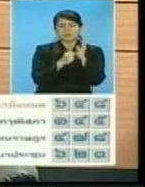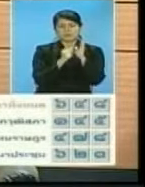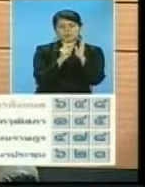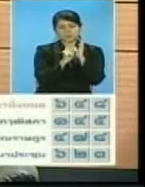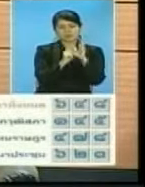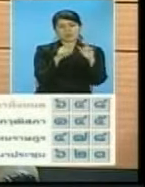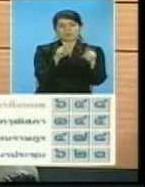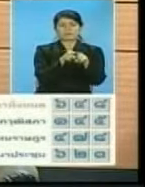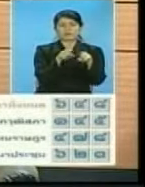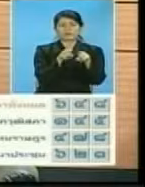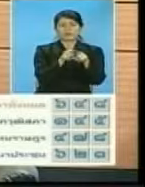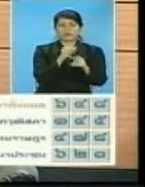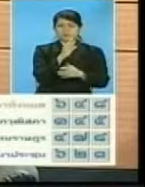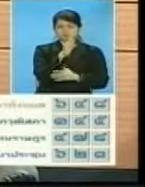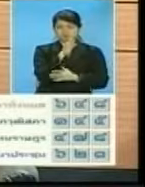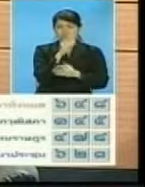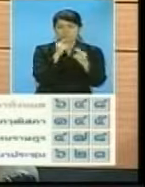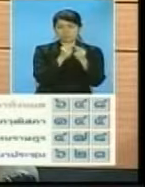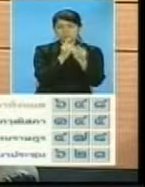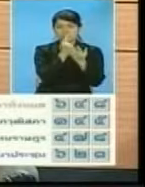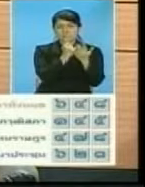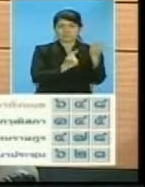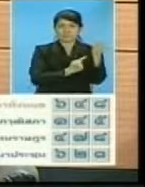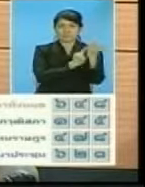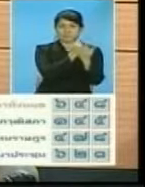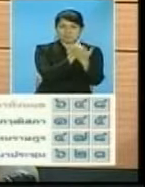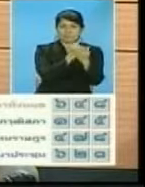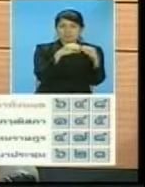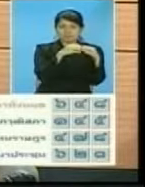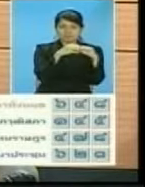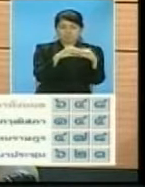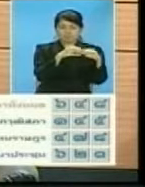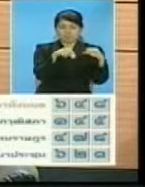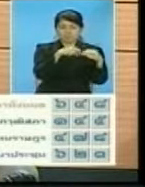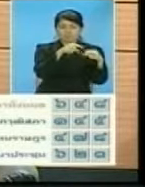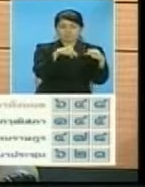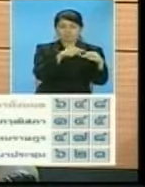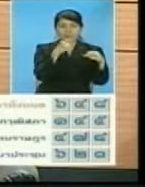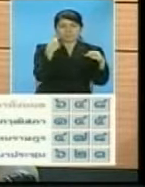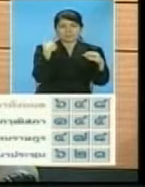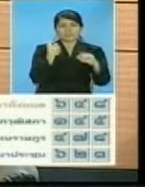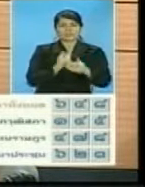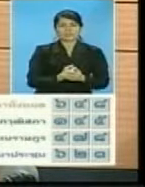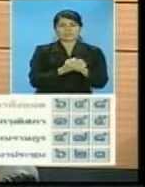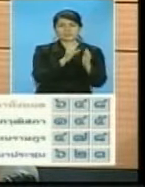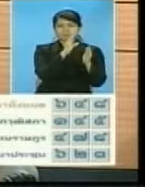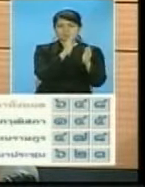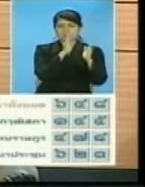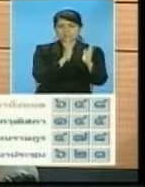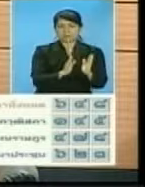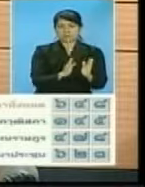แก่นก็เป็นถ้าหลายคนมารวมตัวกันโดยเฉพาะ ทั้ง